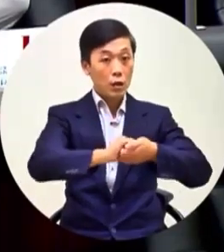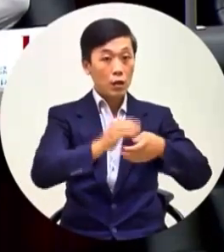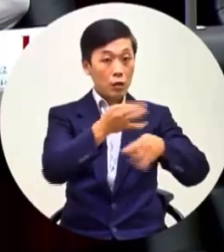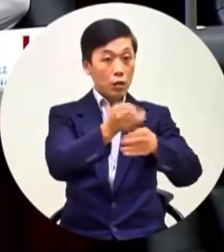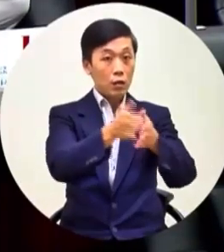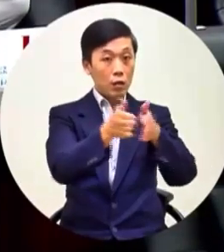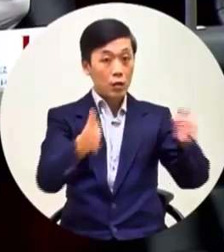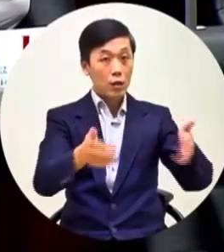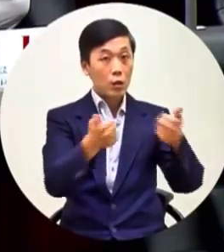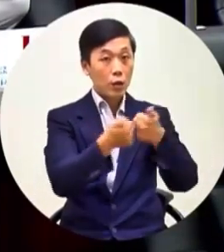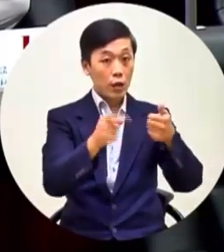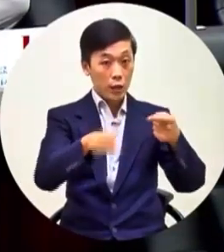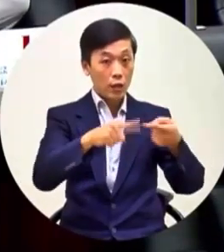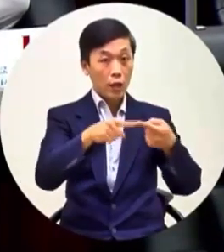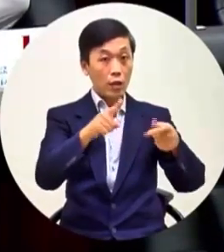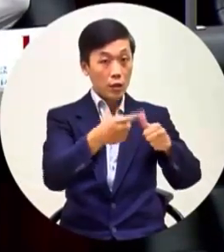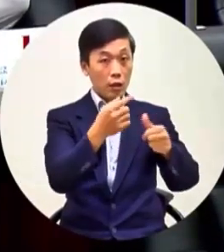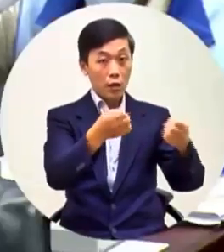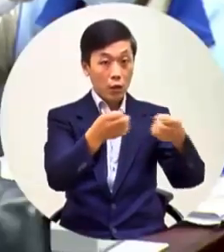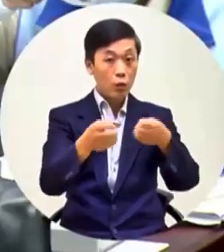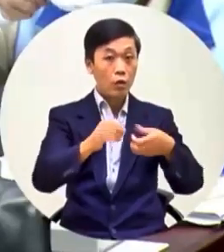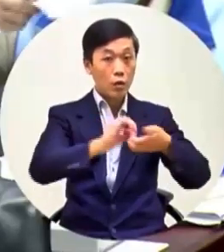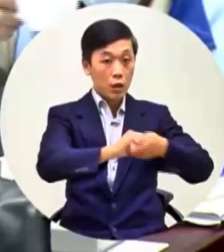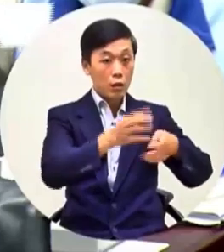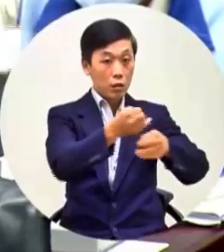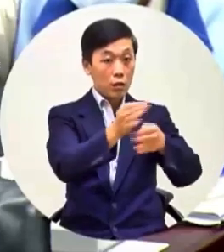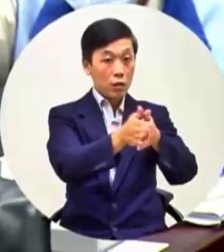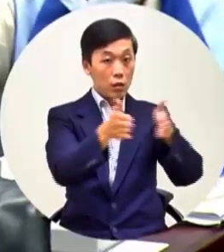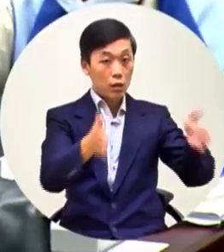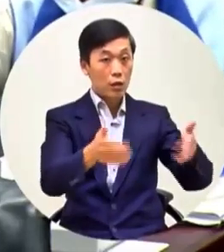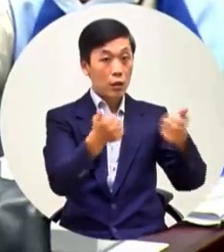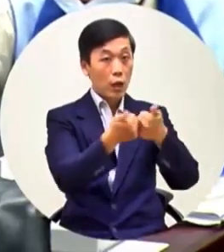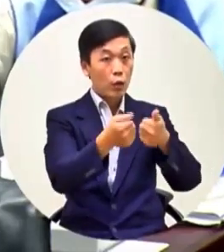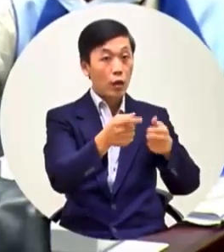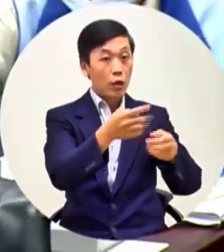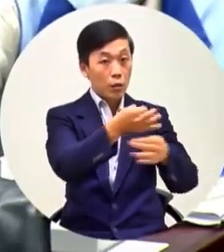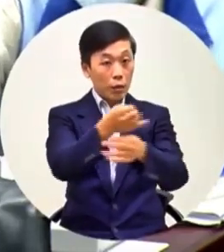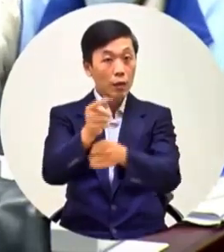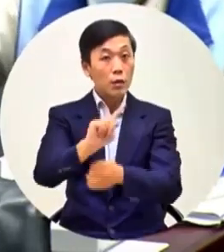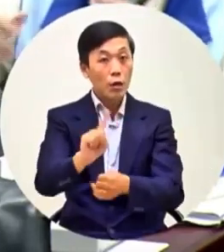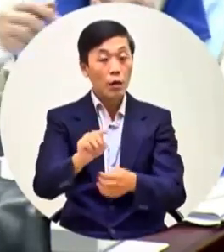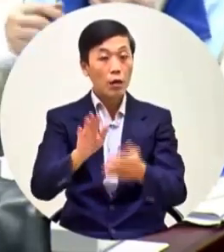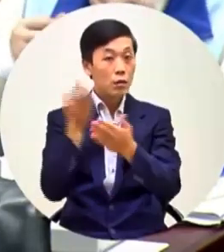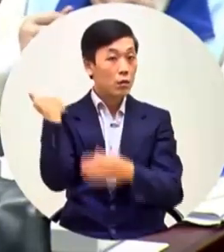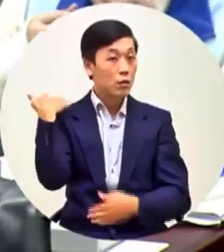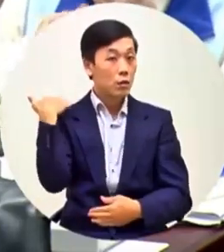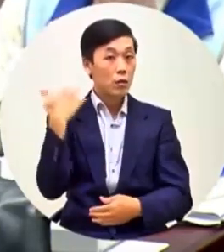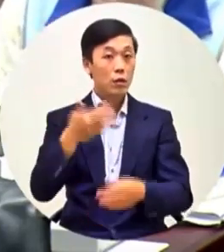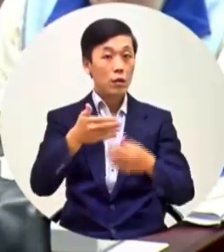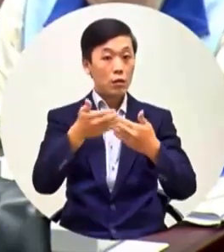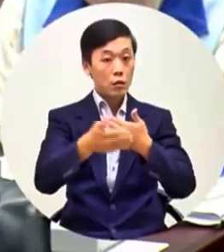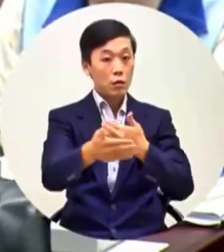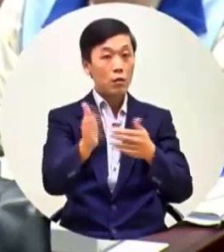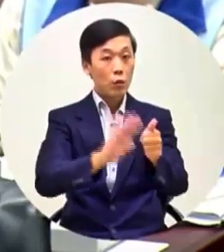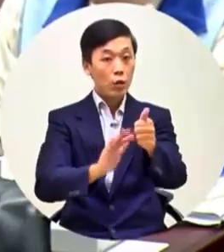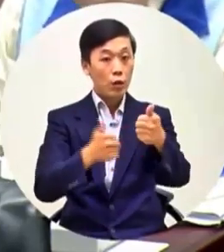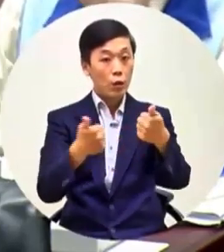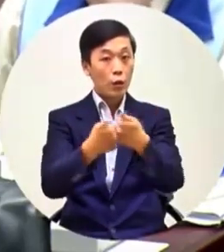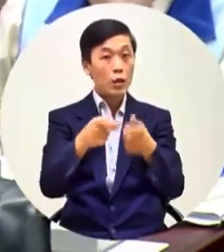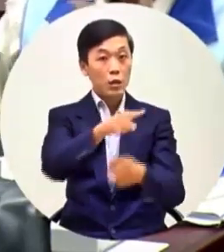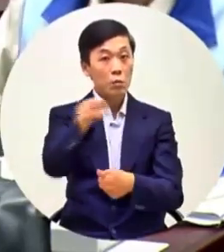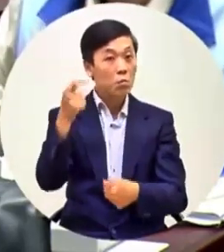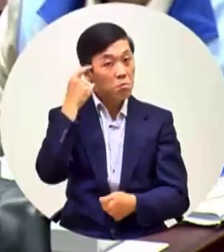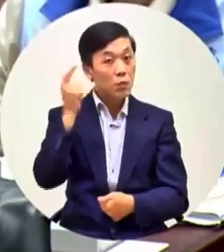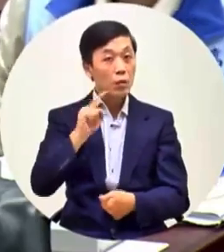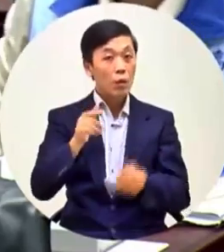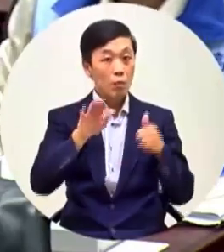先讨论我们定期会在什么时候开啊。之前在程序委员会呢，当然大家认为说，因为疫